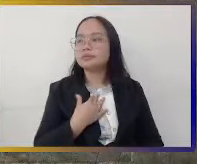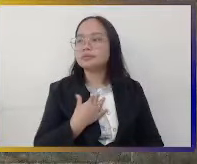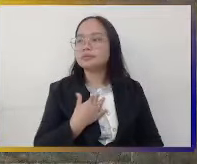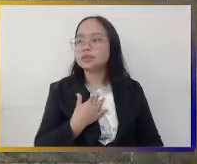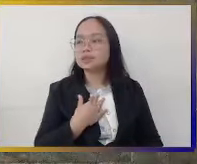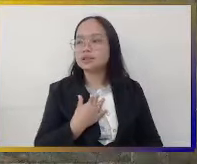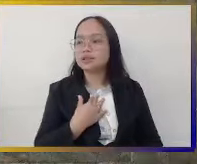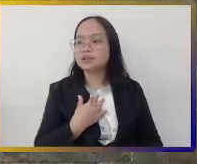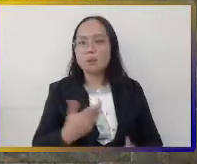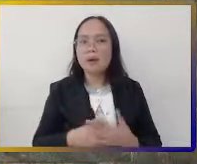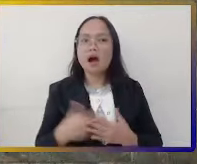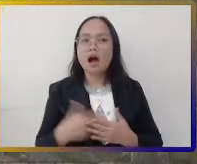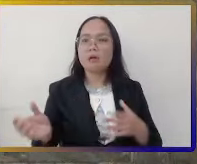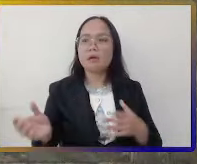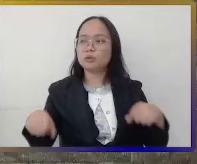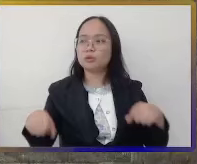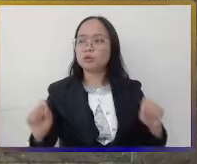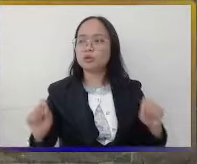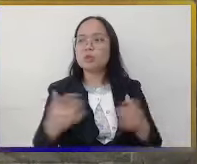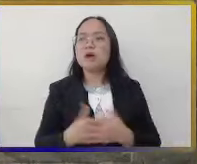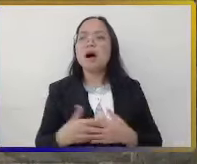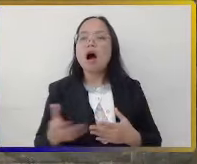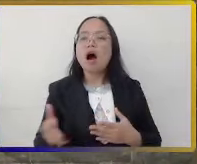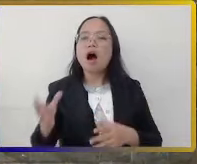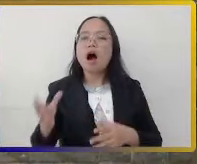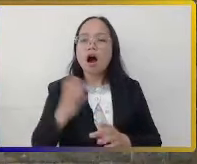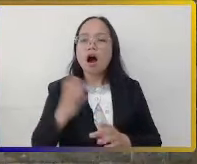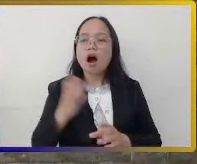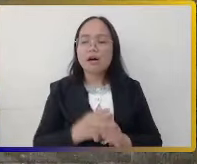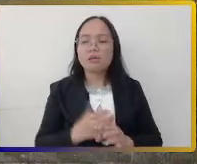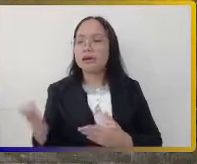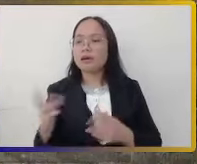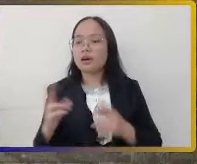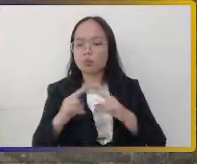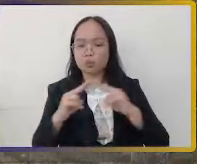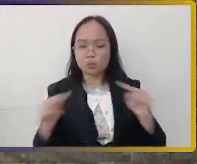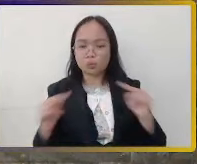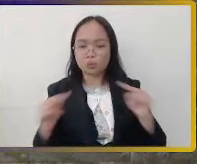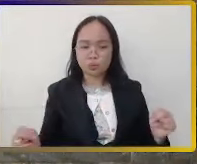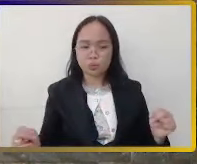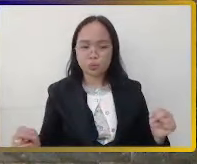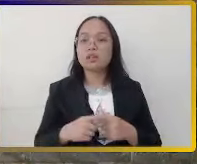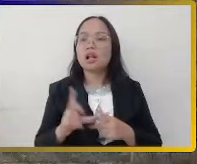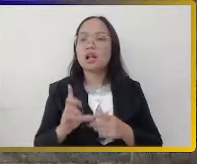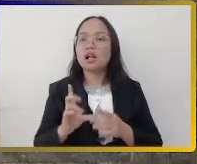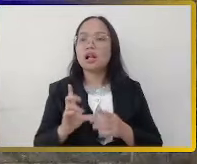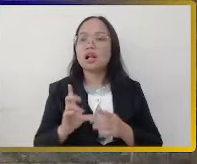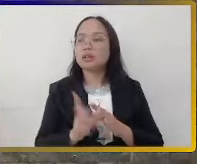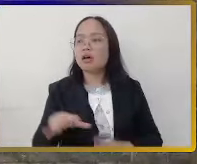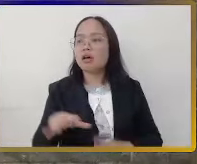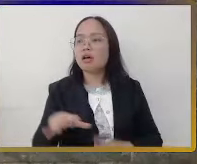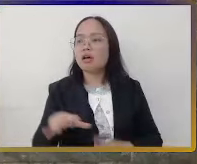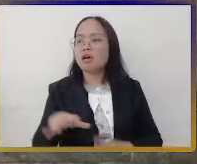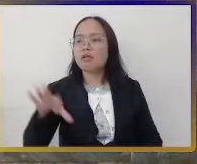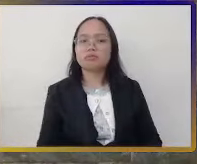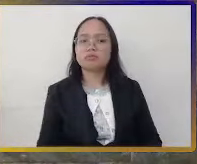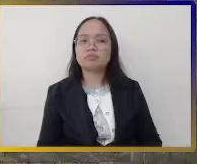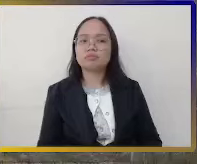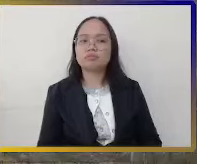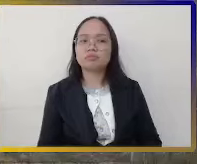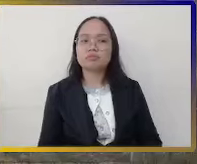Nakabili ka ng motor, nakabili ka ng kotse, nakabili ka ng bahay. And later on, na-find out mo,